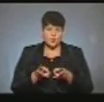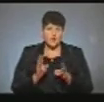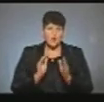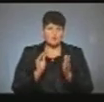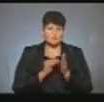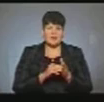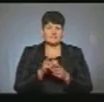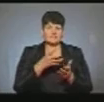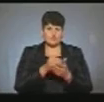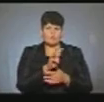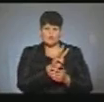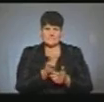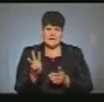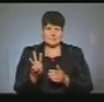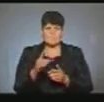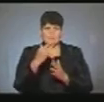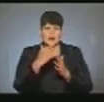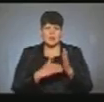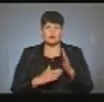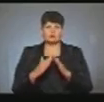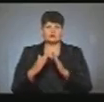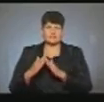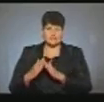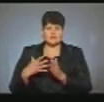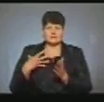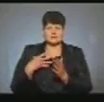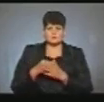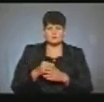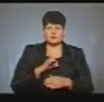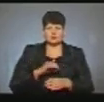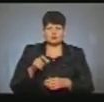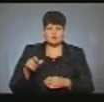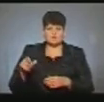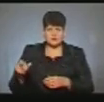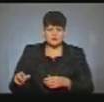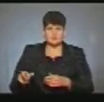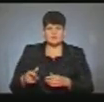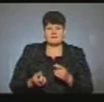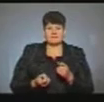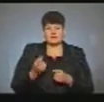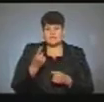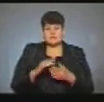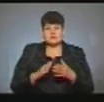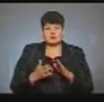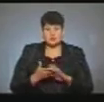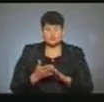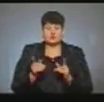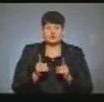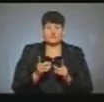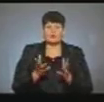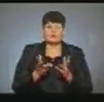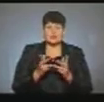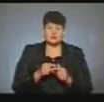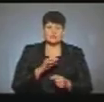своєму сайті перелік будинків із своїми споживачами. Як виникла ситуація, що в кількості